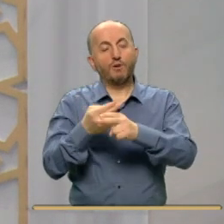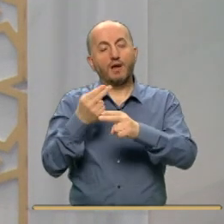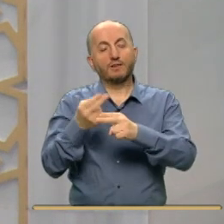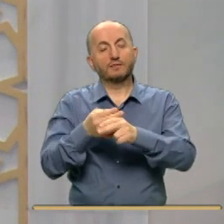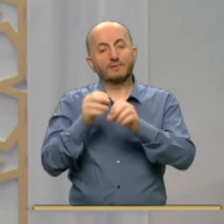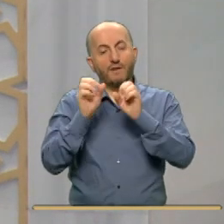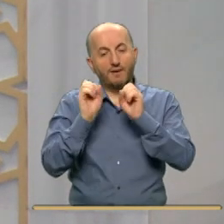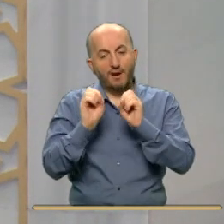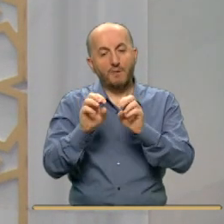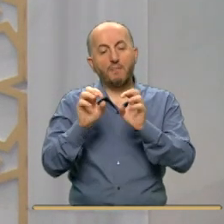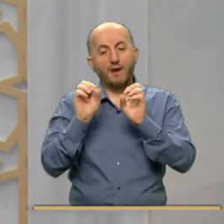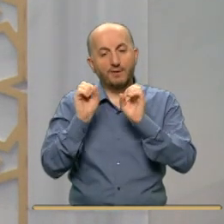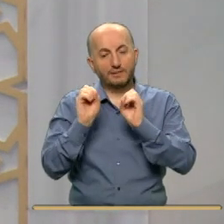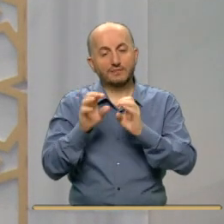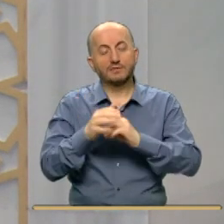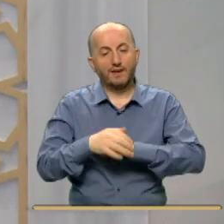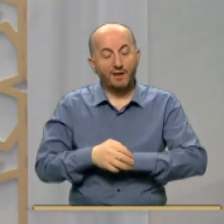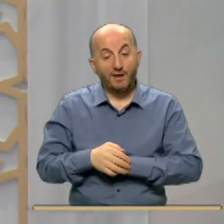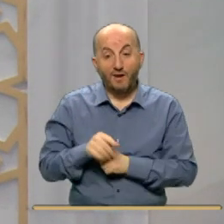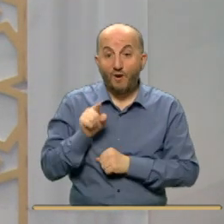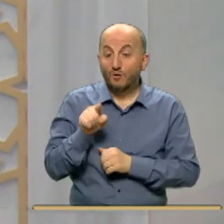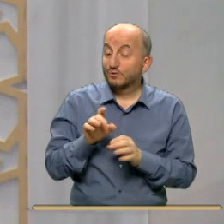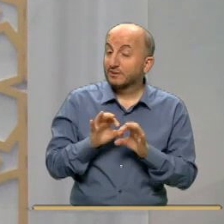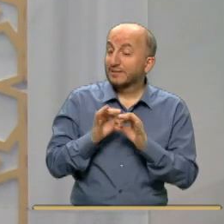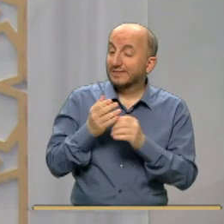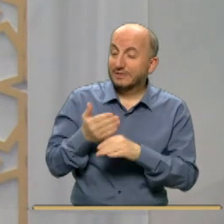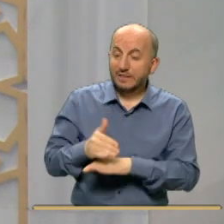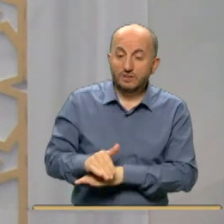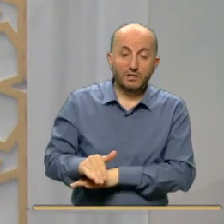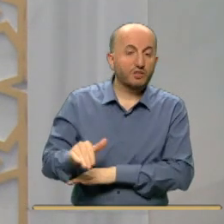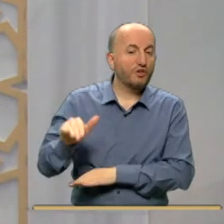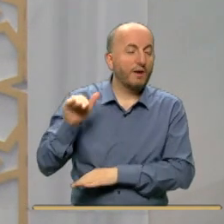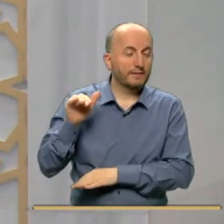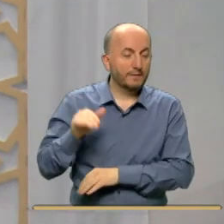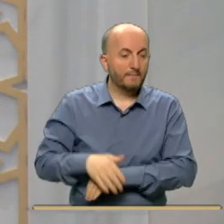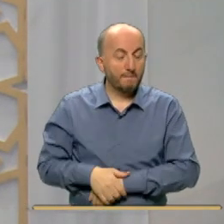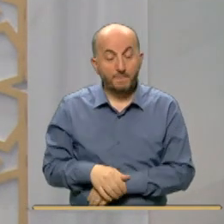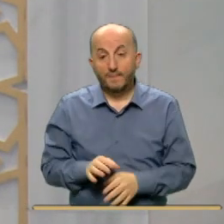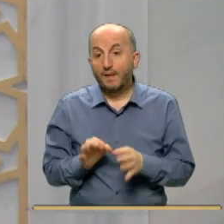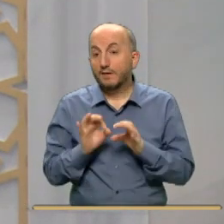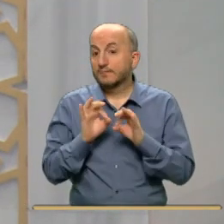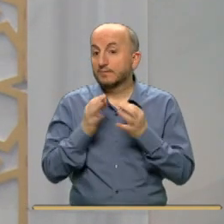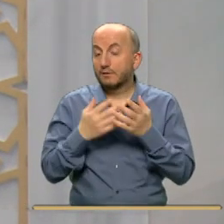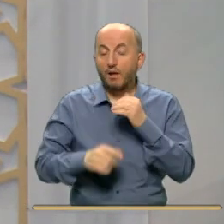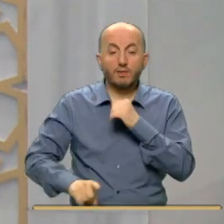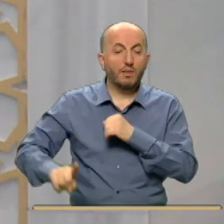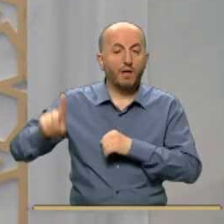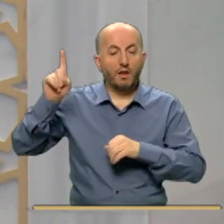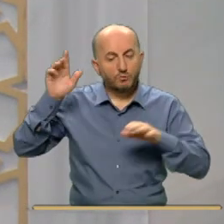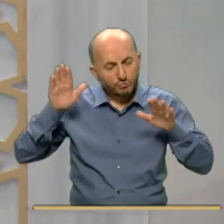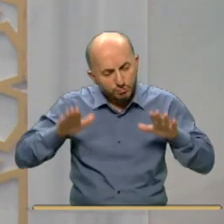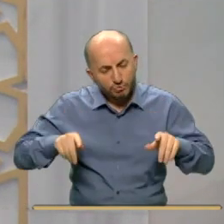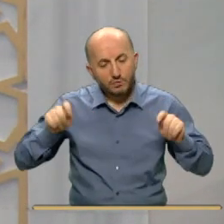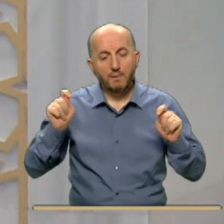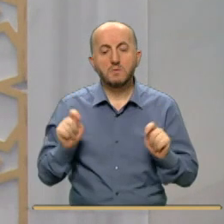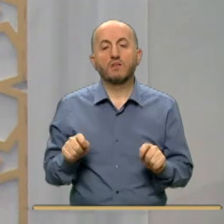ve rehberliğinde onun nasıl yaşanacağını, nasıl Allah'a kulluk yapılacağını,